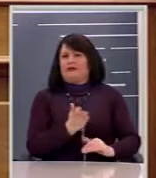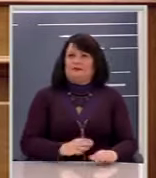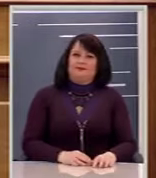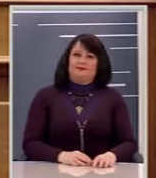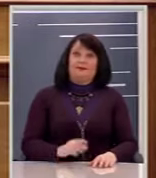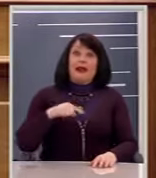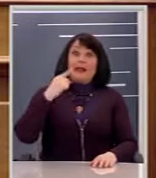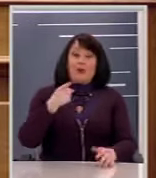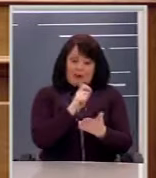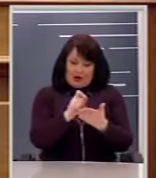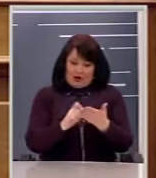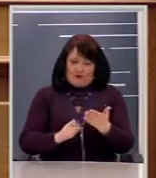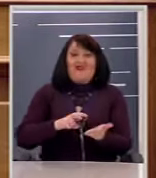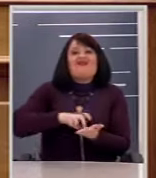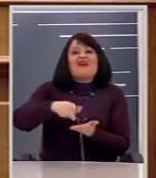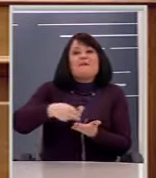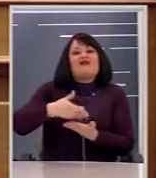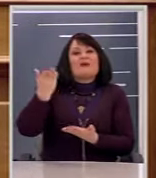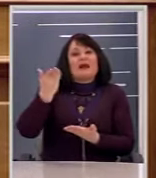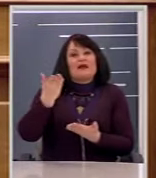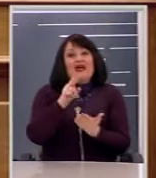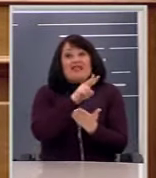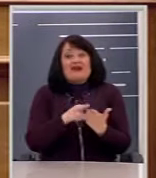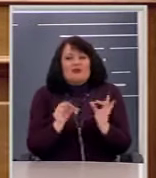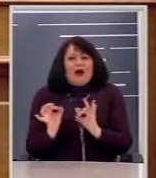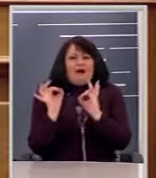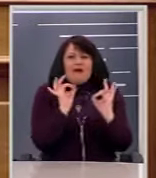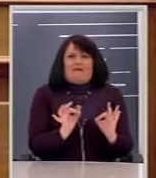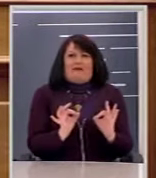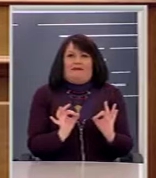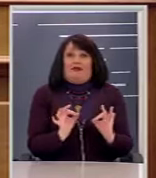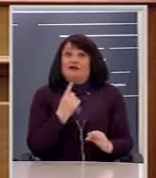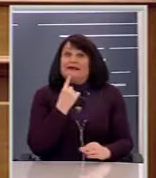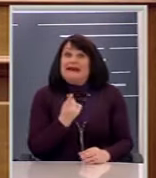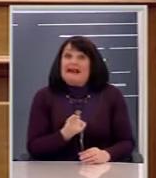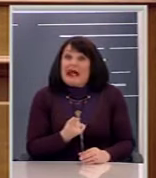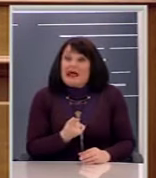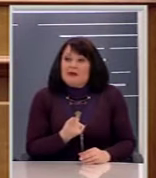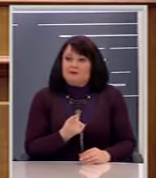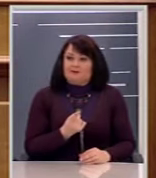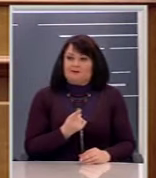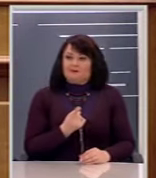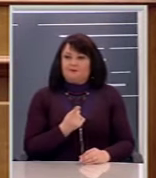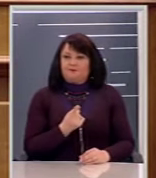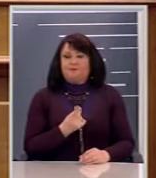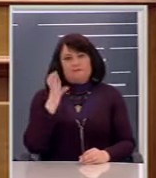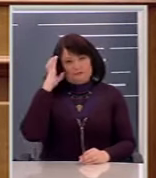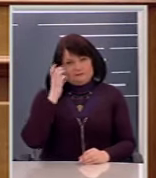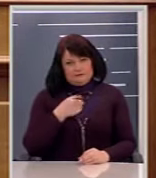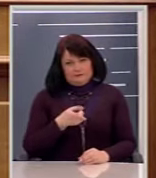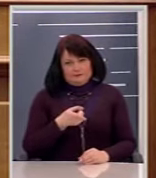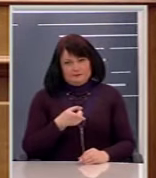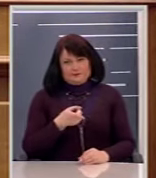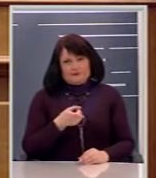δημοσίευση. Το Βήμα. Διαβάζω επιλέξει το Βήμα, το οποίο θα σας θυμίζω κυρίες και κύριοι συνάδελφοι,